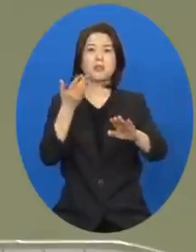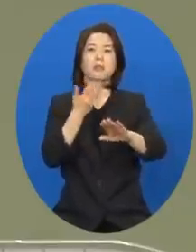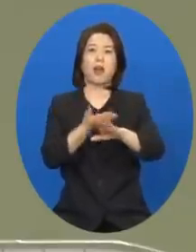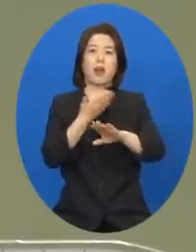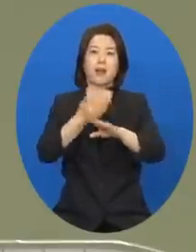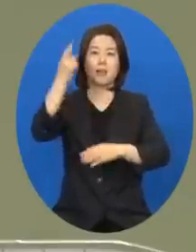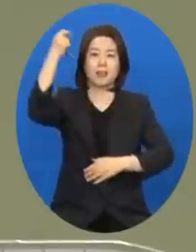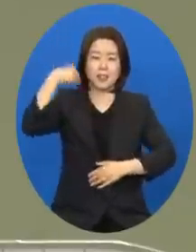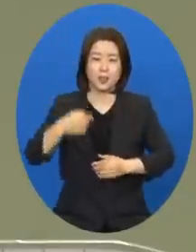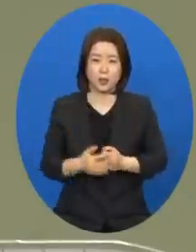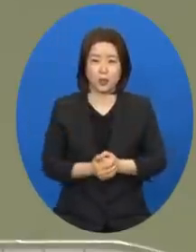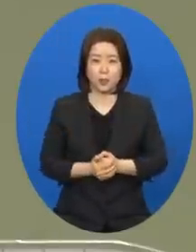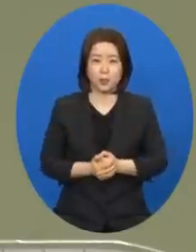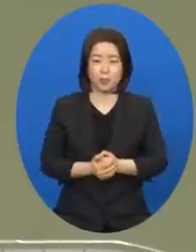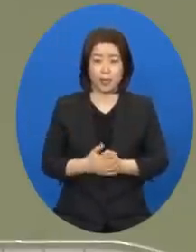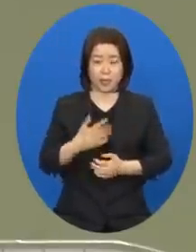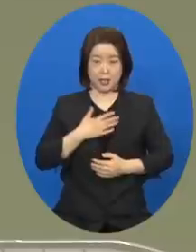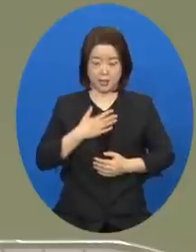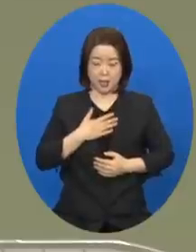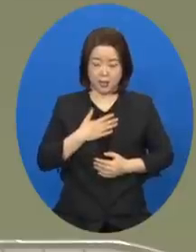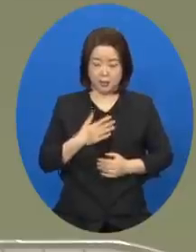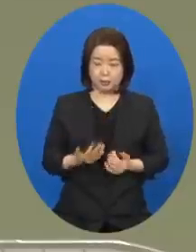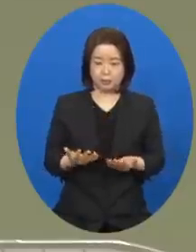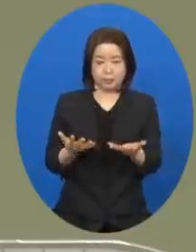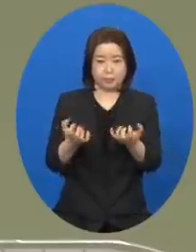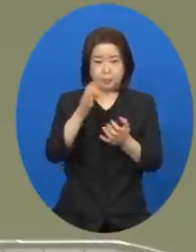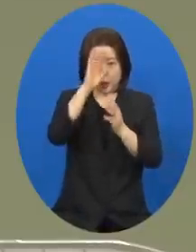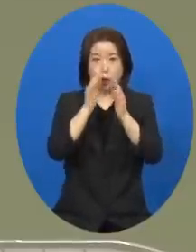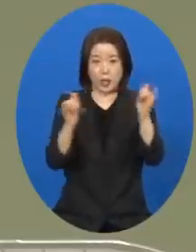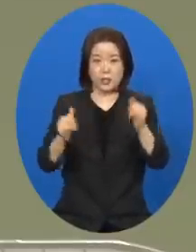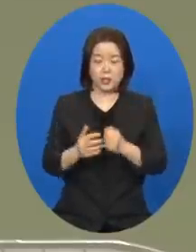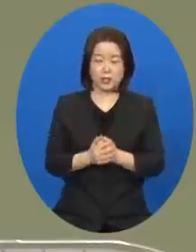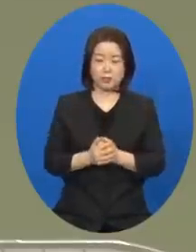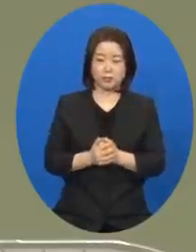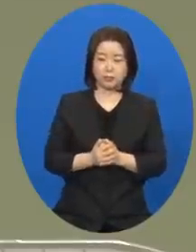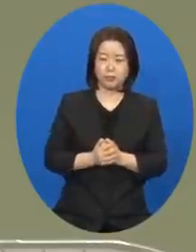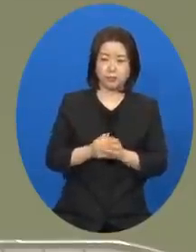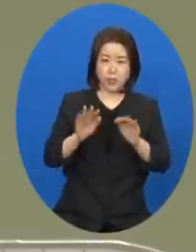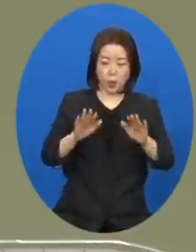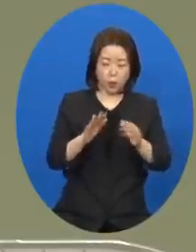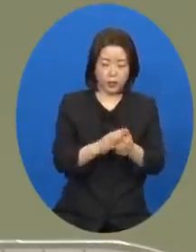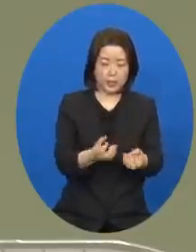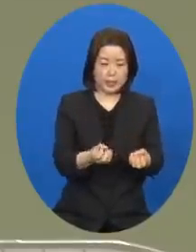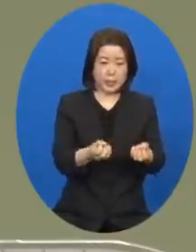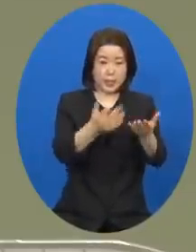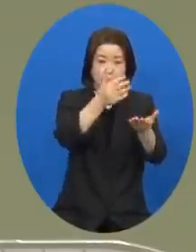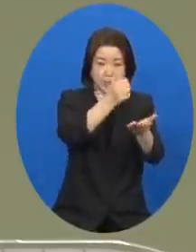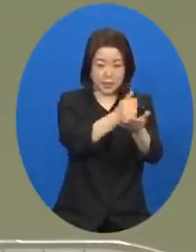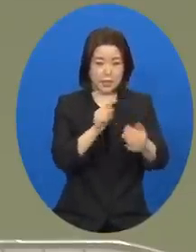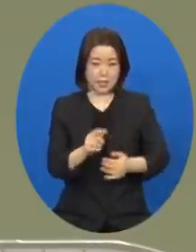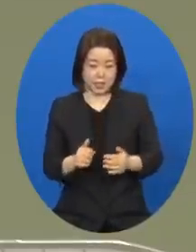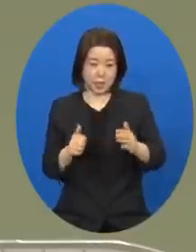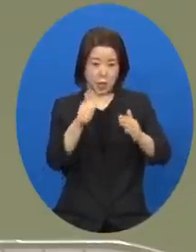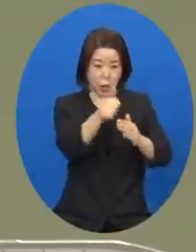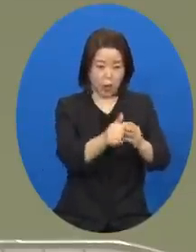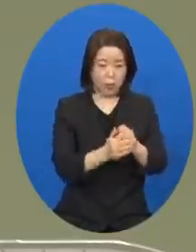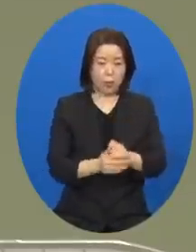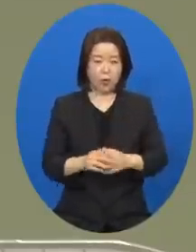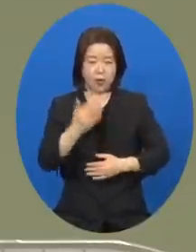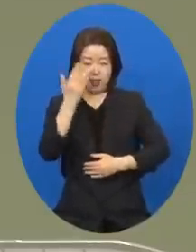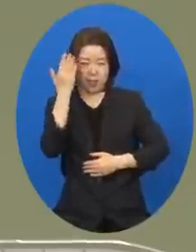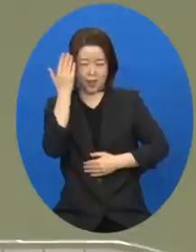이제 나환자가 오늘 제사장을 통해서 내가 깨끗하게 되었다는 판정을 받는